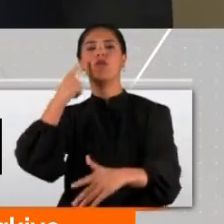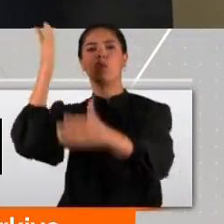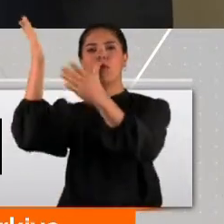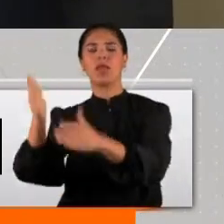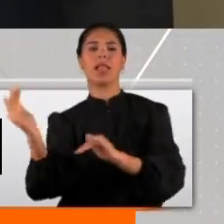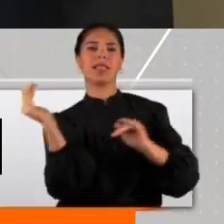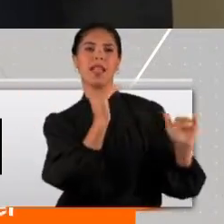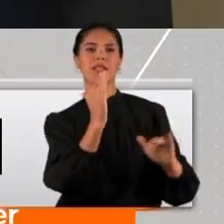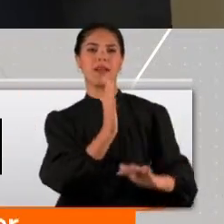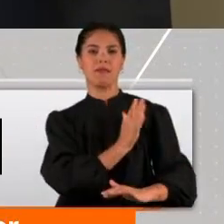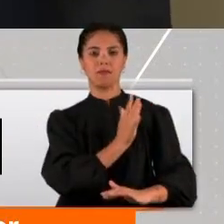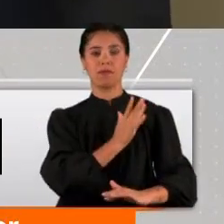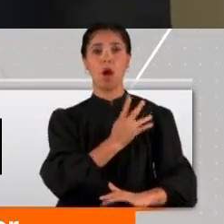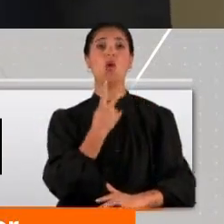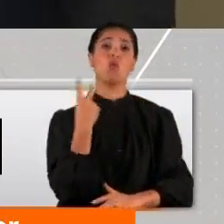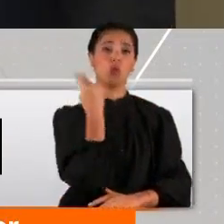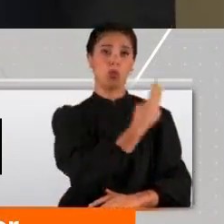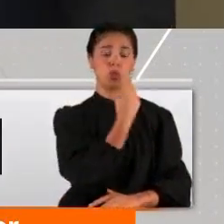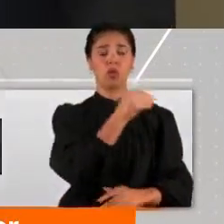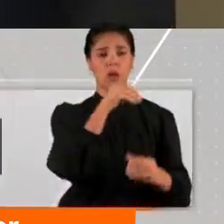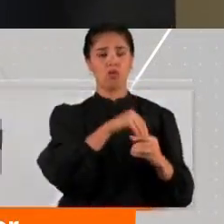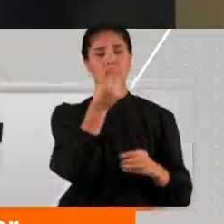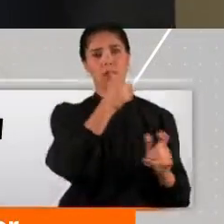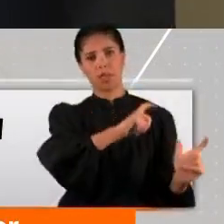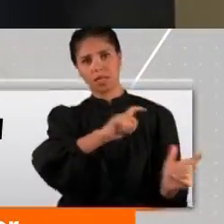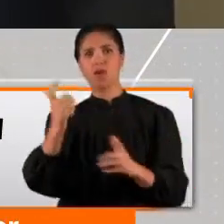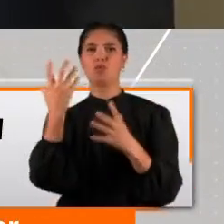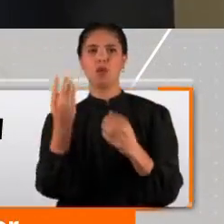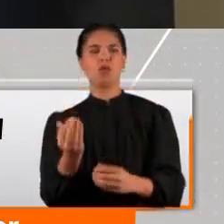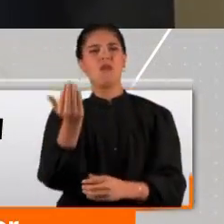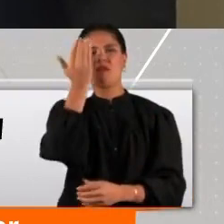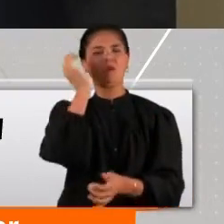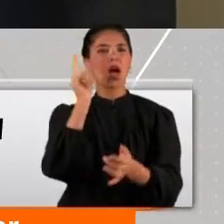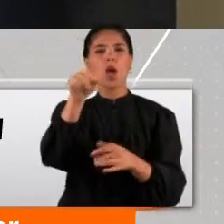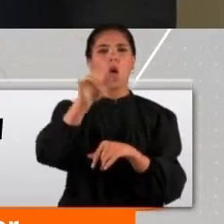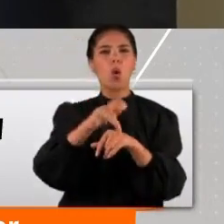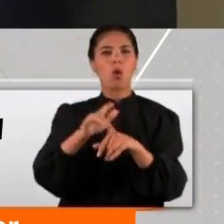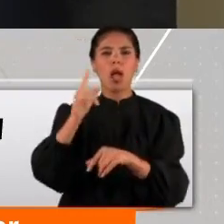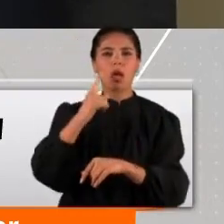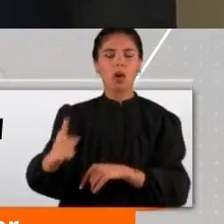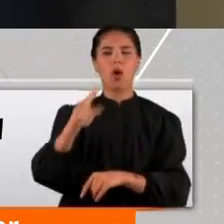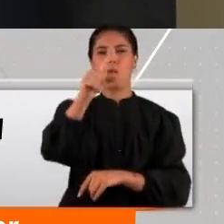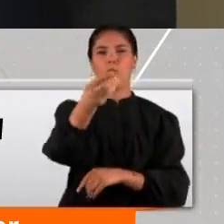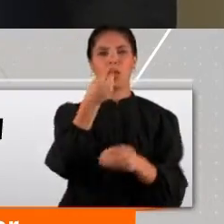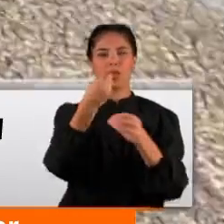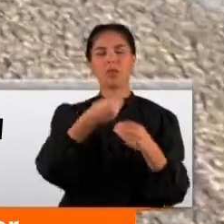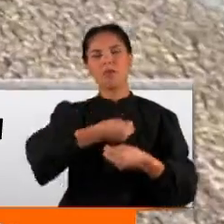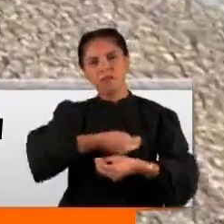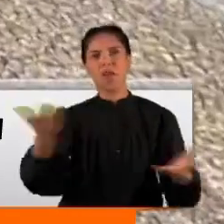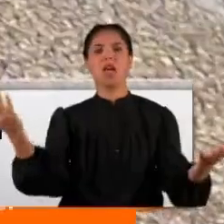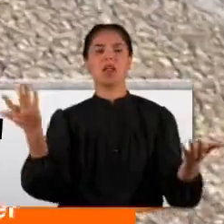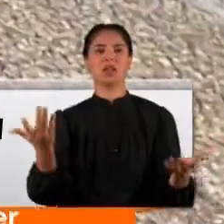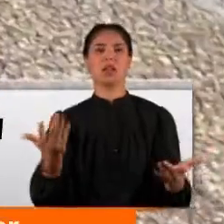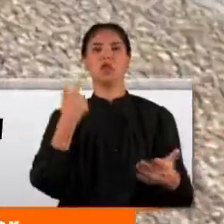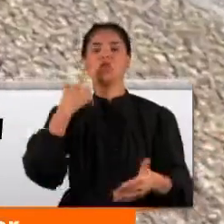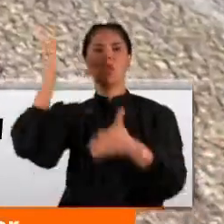ki Rusya'dan dataı sevkiyatı başlasın gerçekten fakir olan ülkelere de bu tahıllı ulaştıralım